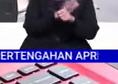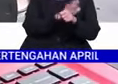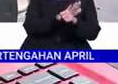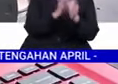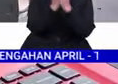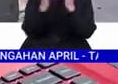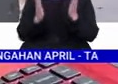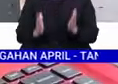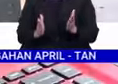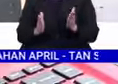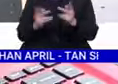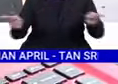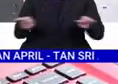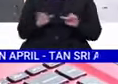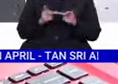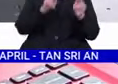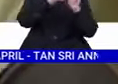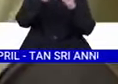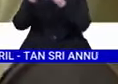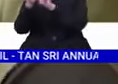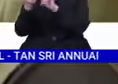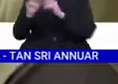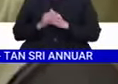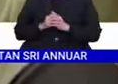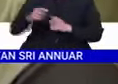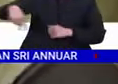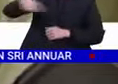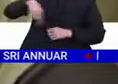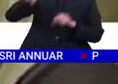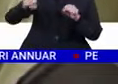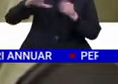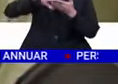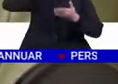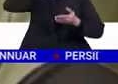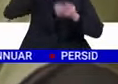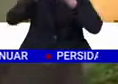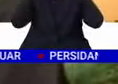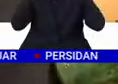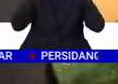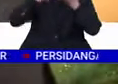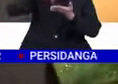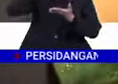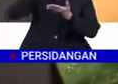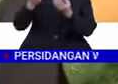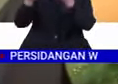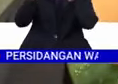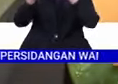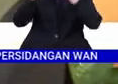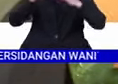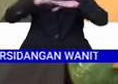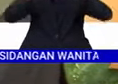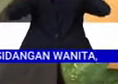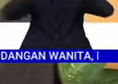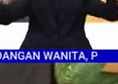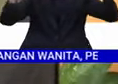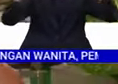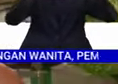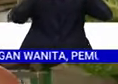oleh pelajar di kawasan luar Bandar mereka dapat belajar dengan cepat melalui pengajaran dan pembelajaran di rumah